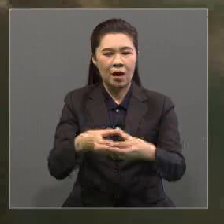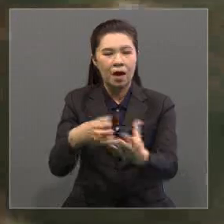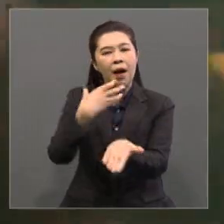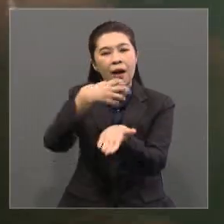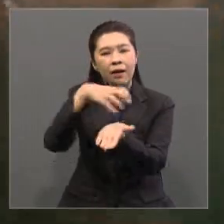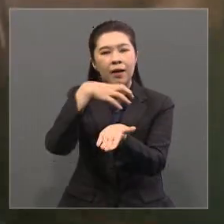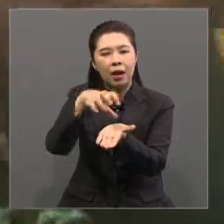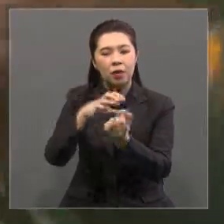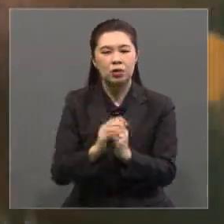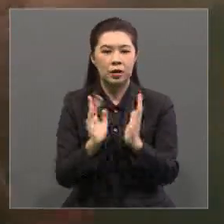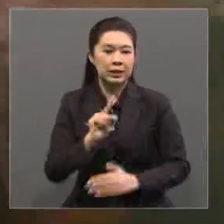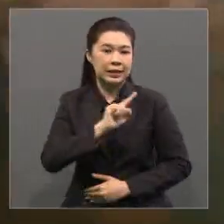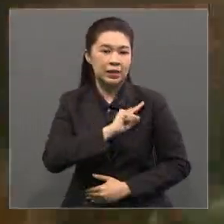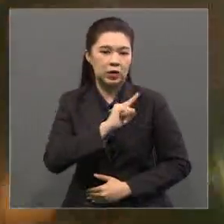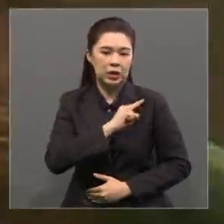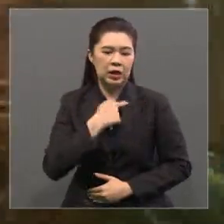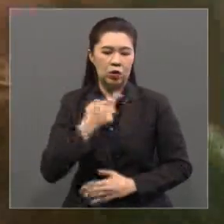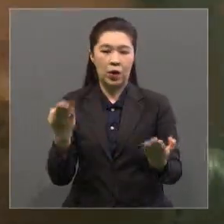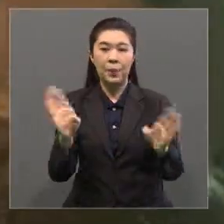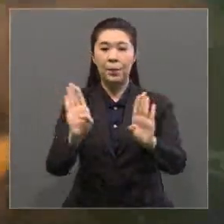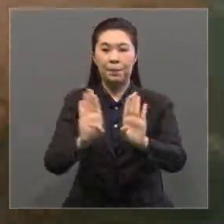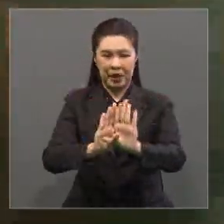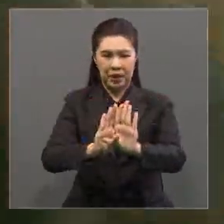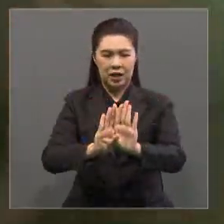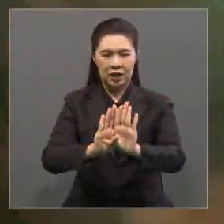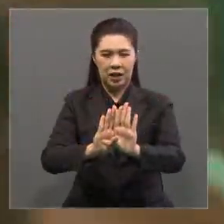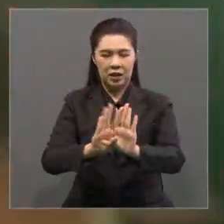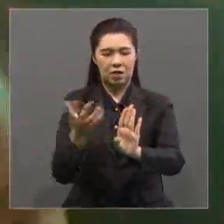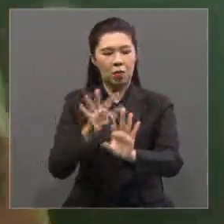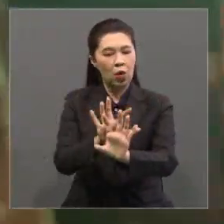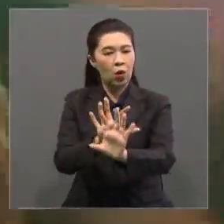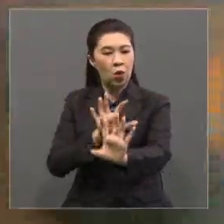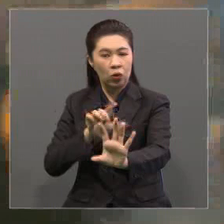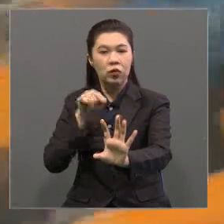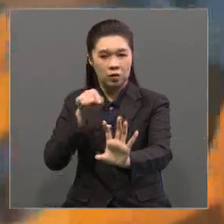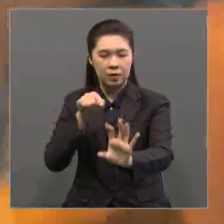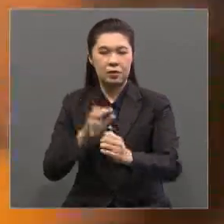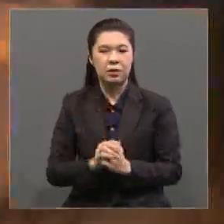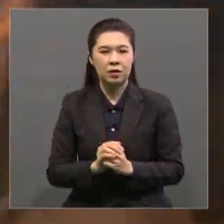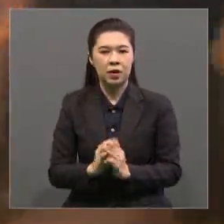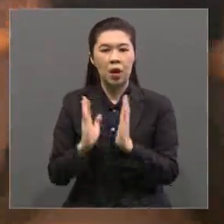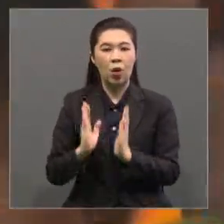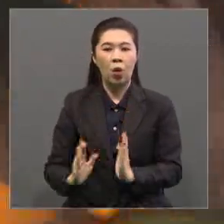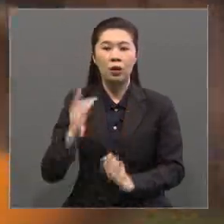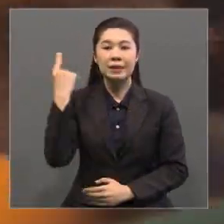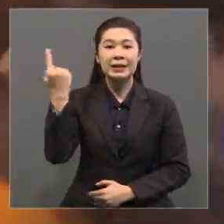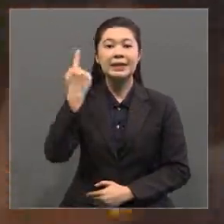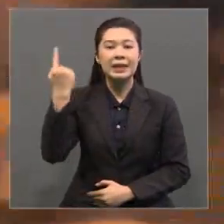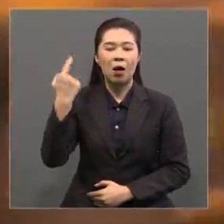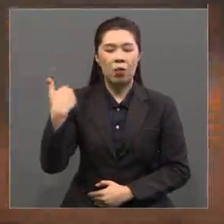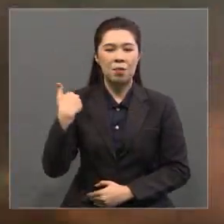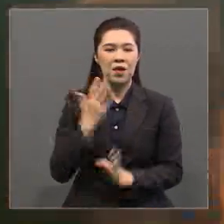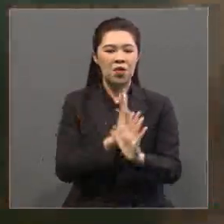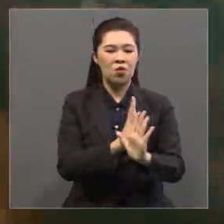ในช่วงเจ้าหน้าที่ปิดทางเข้าชั่วคราวเพื่อระบายขนและลดความแออัดนั้นก็มีนักท่องเที่ยวที่มาต่อแถว